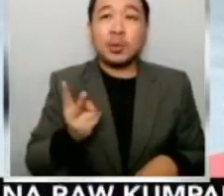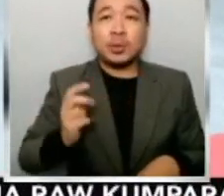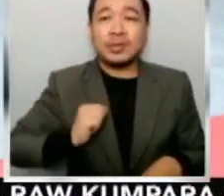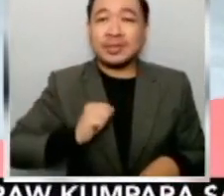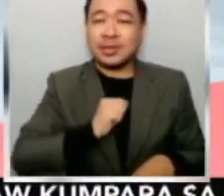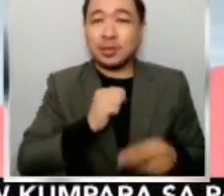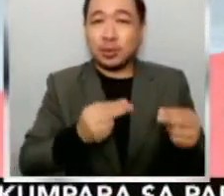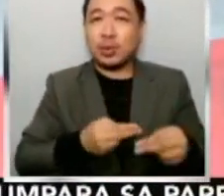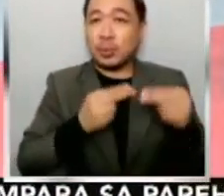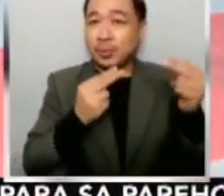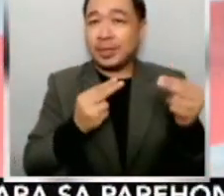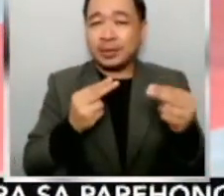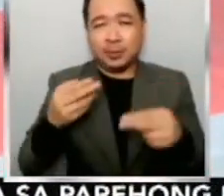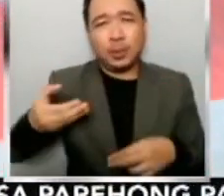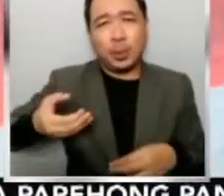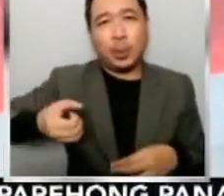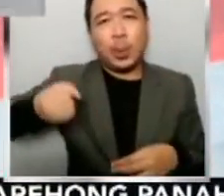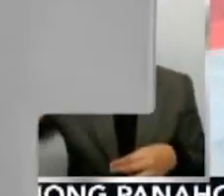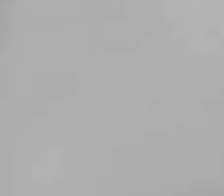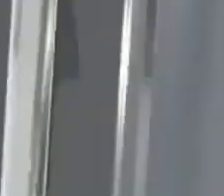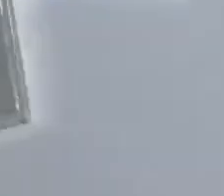bakit sa pagtutok ni Ian Cruz.